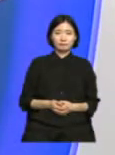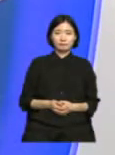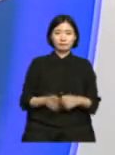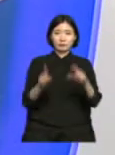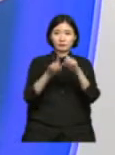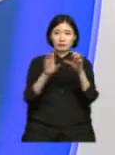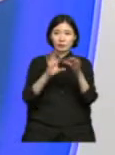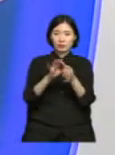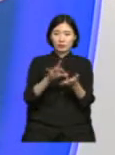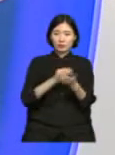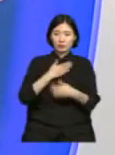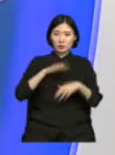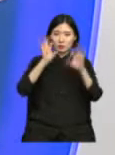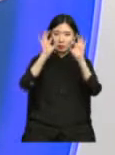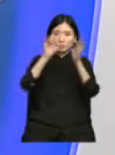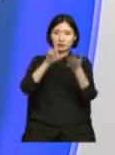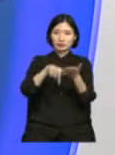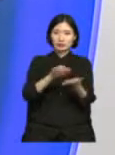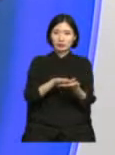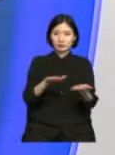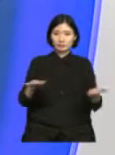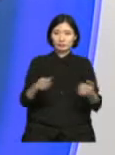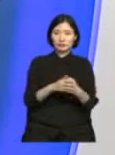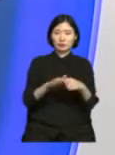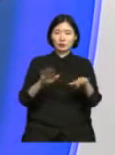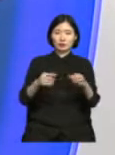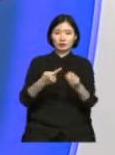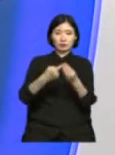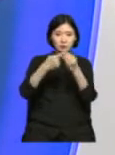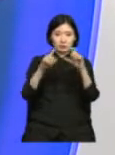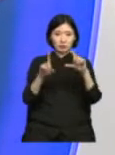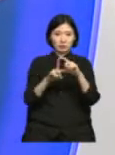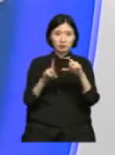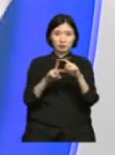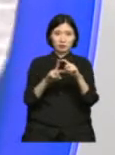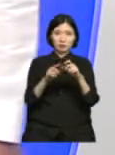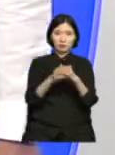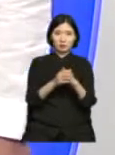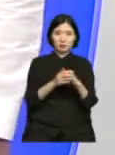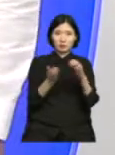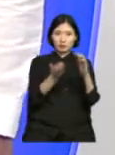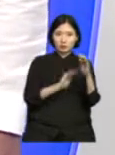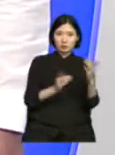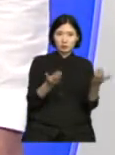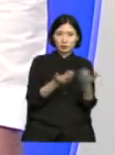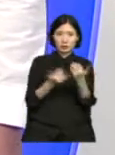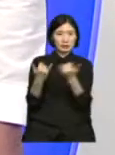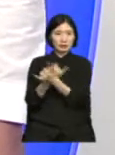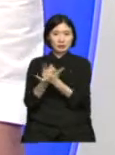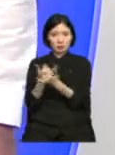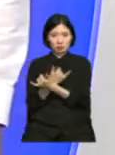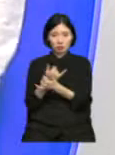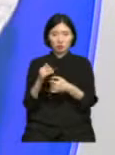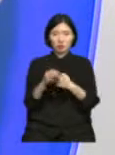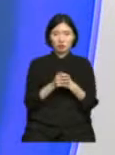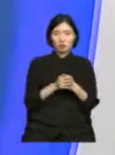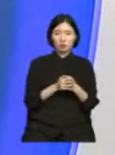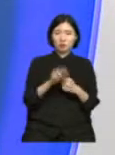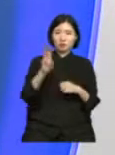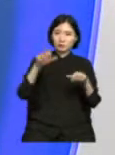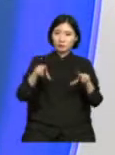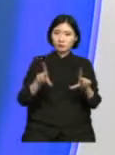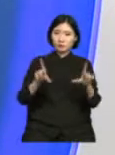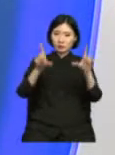키워드를 통해 이슈를 알아보는 클릭 키워드입니다. 오늘의 첫 번째 키워드는 정규직과 친인척입니다. 지난달